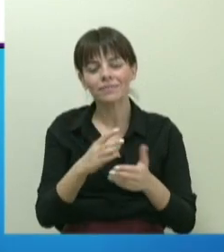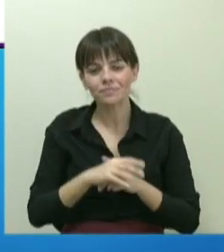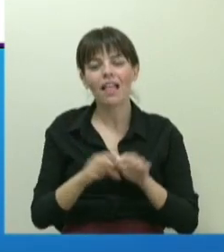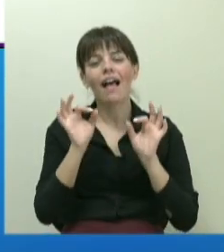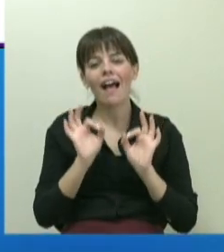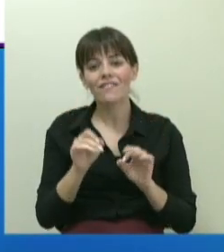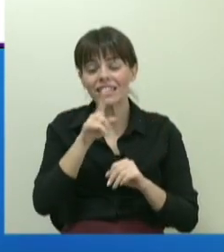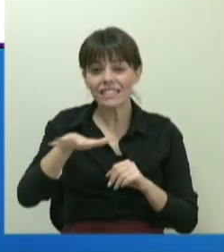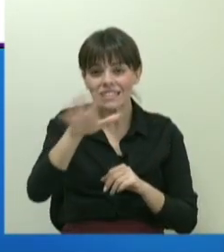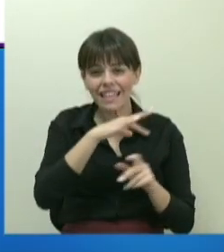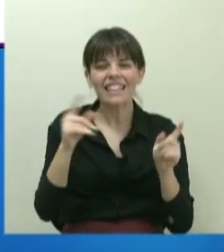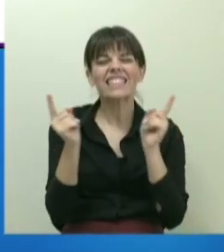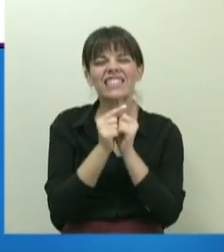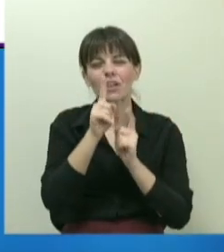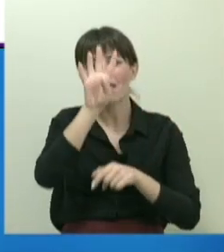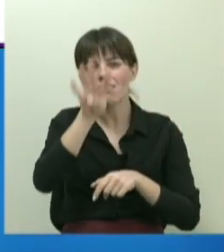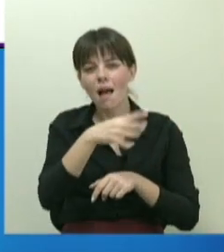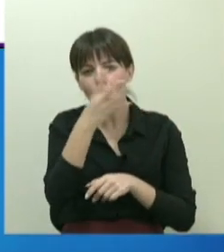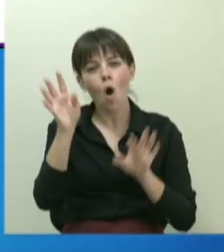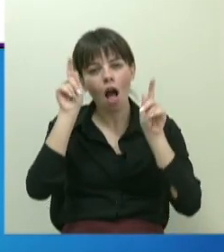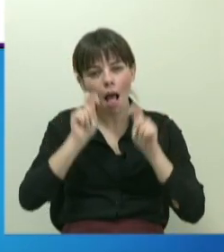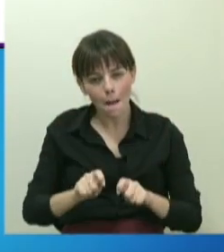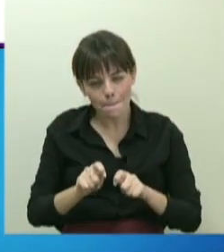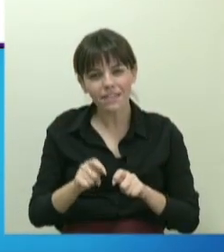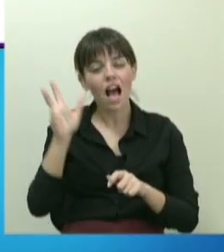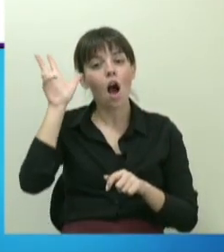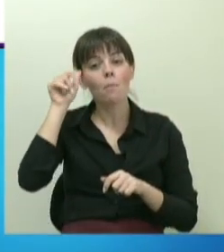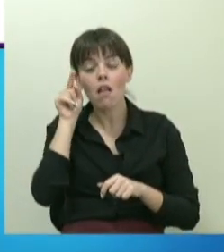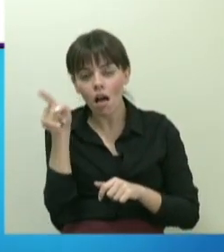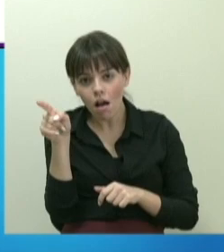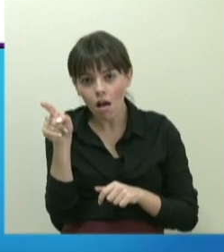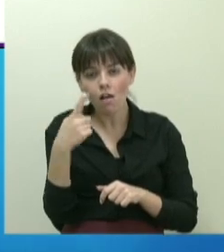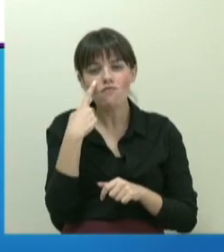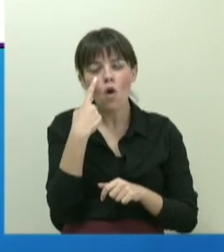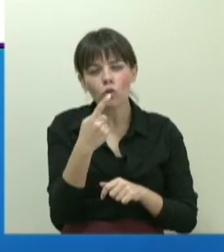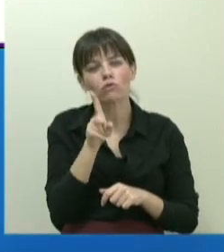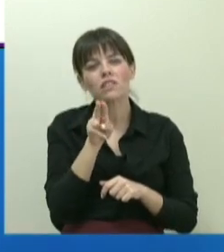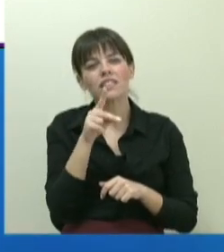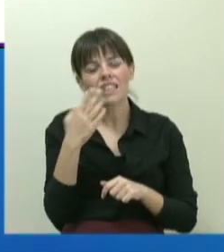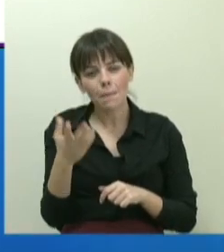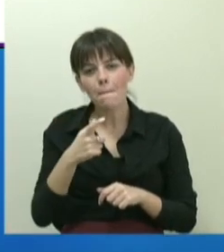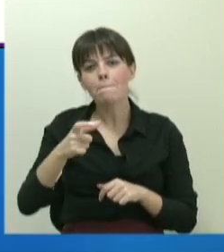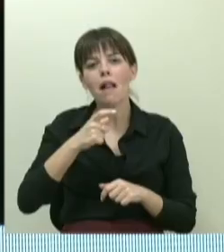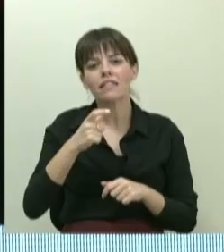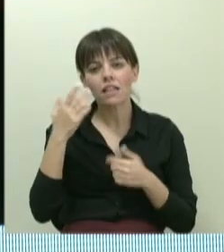Evet, size de kısaca bir tablo yaptık. Amerika, gördüğünüz gibi